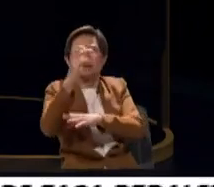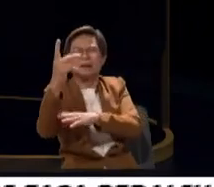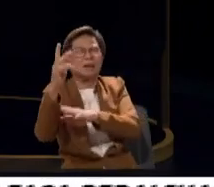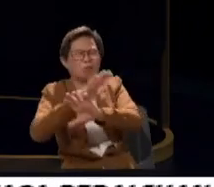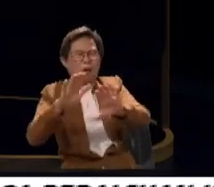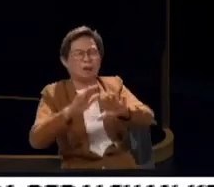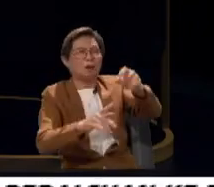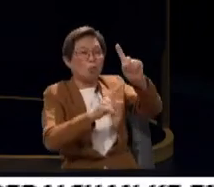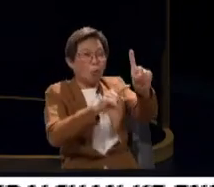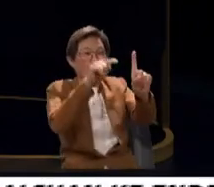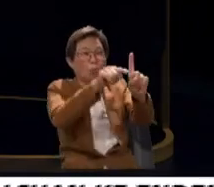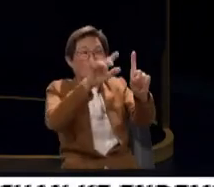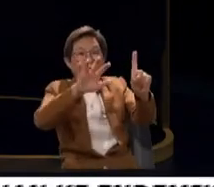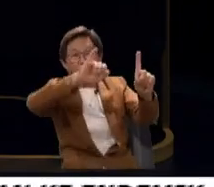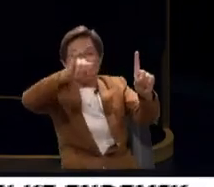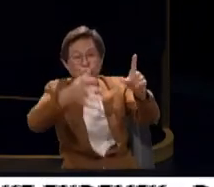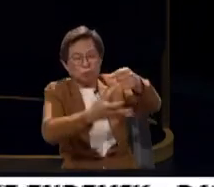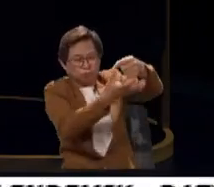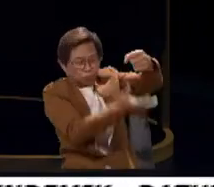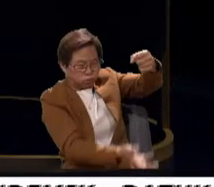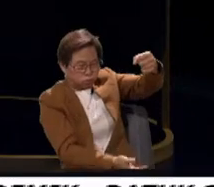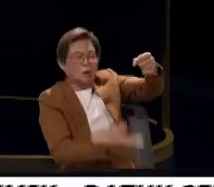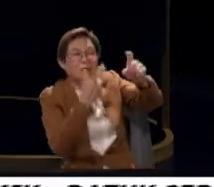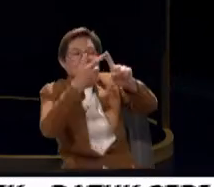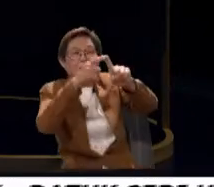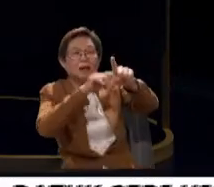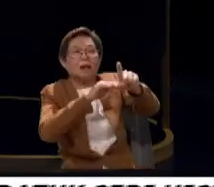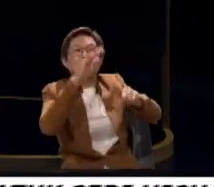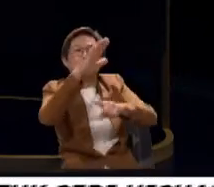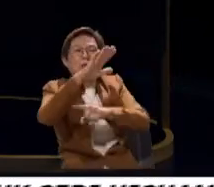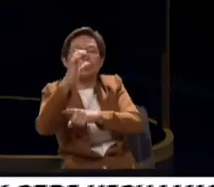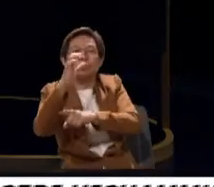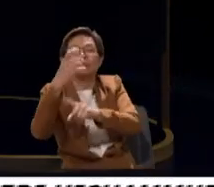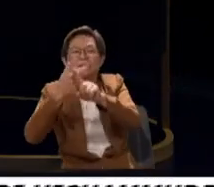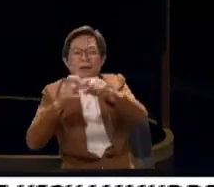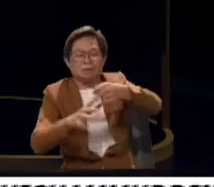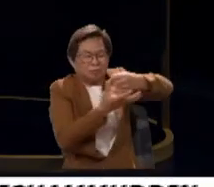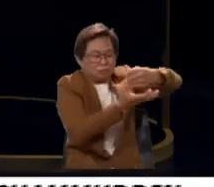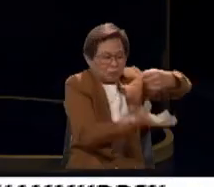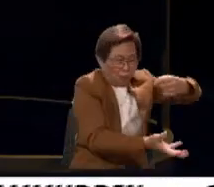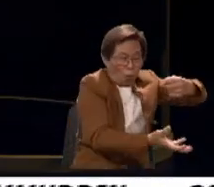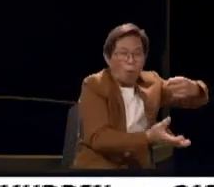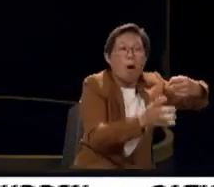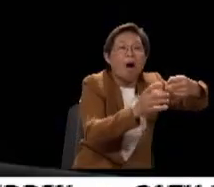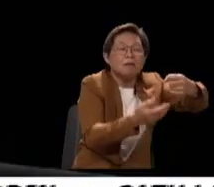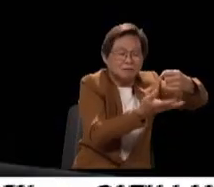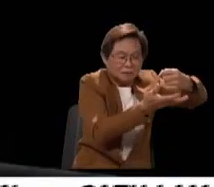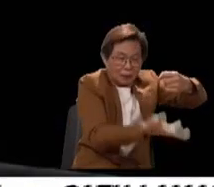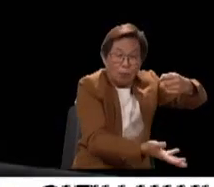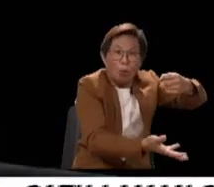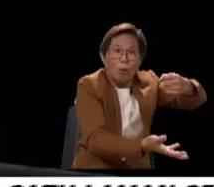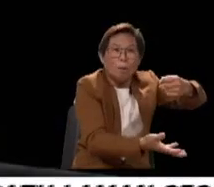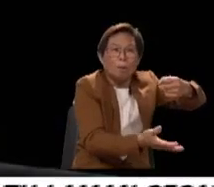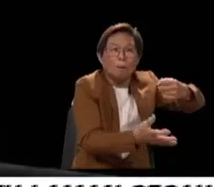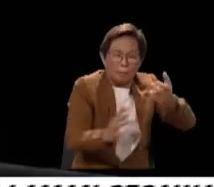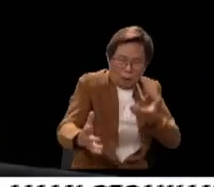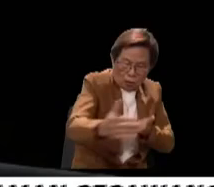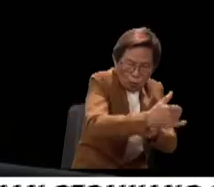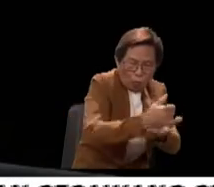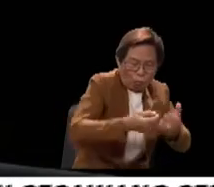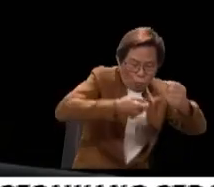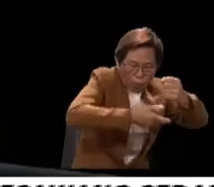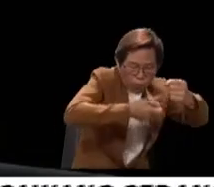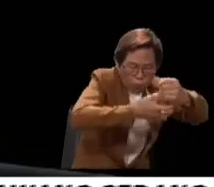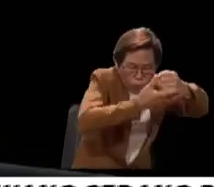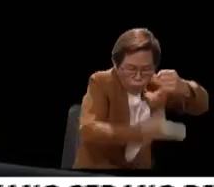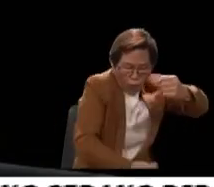1.5 juta itu mungkin 500 r000 tu daripada tabung yang kita dapat kumpul di peringkat